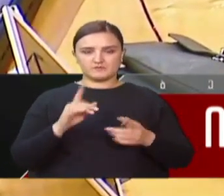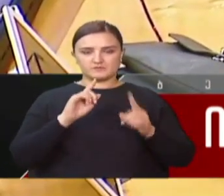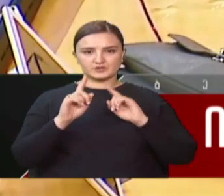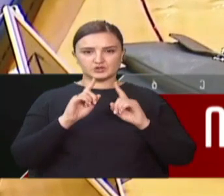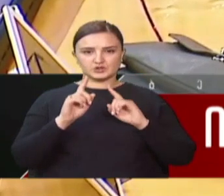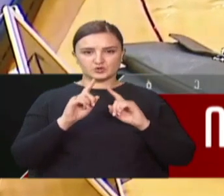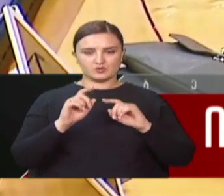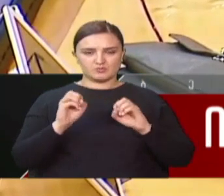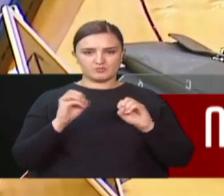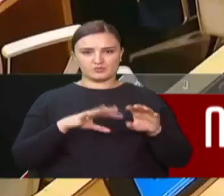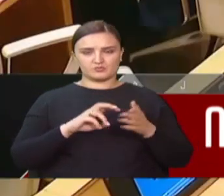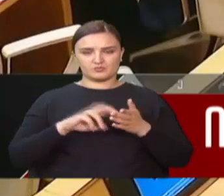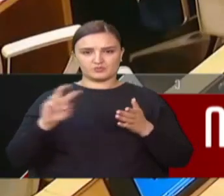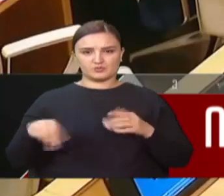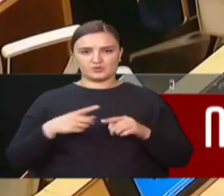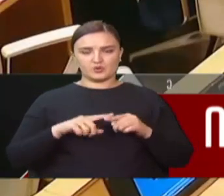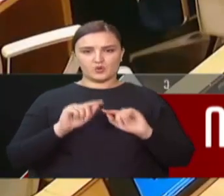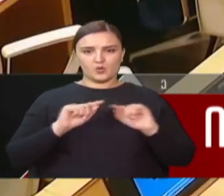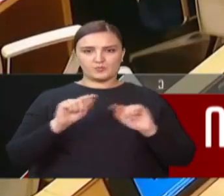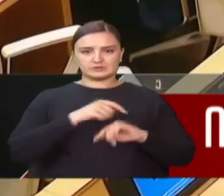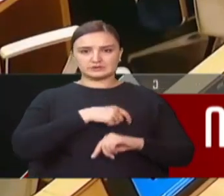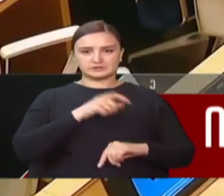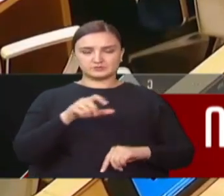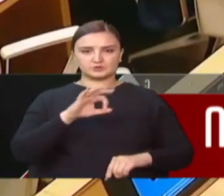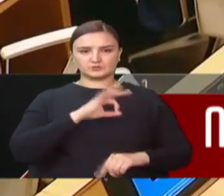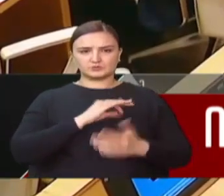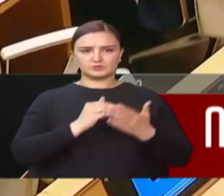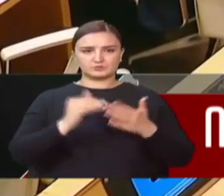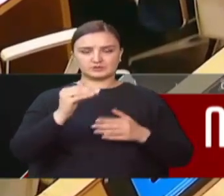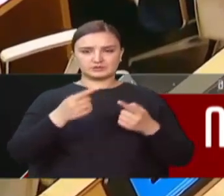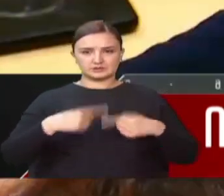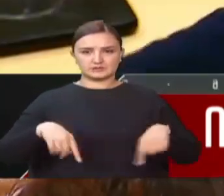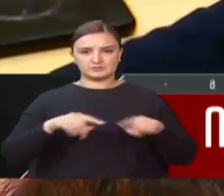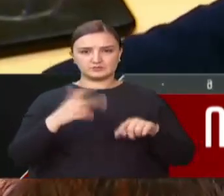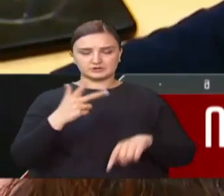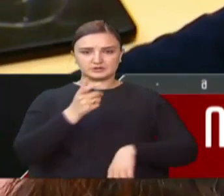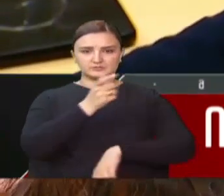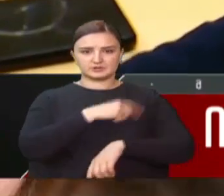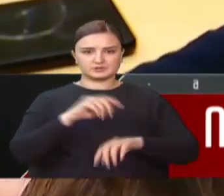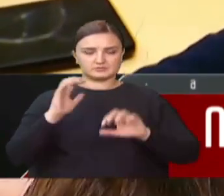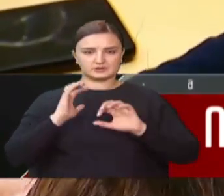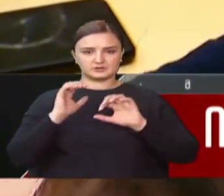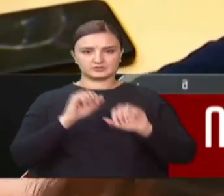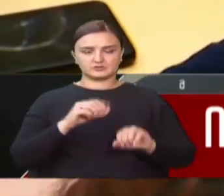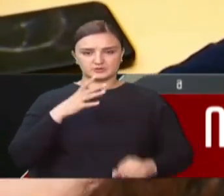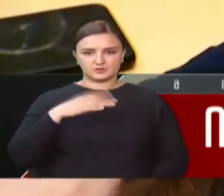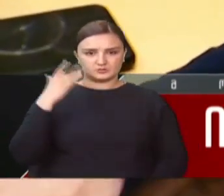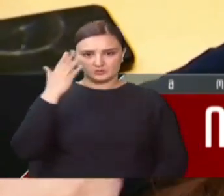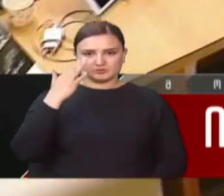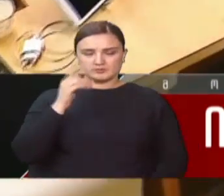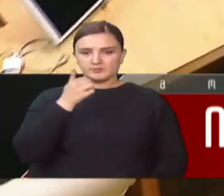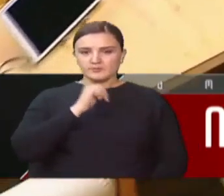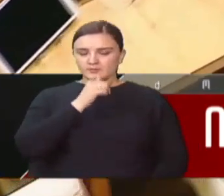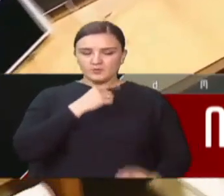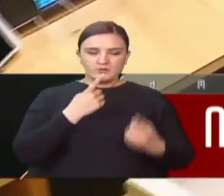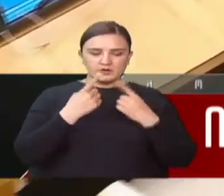nici n-a dat oba, is opoziționerii deputate pe vinți justiției sumaglesi sabjo samțeur smhari da ucira, cartul oțne bastan parul